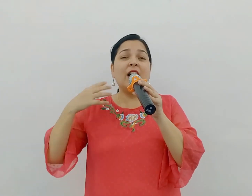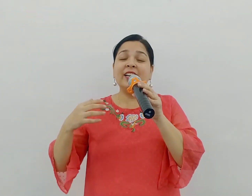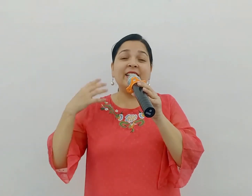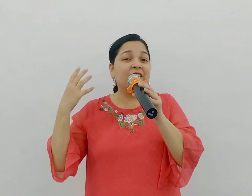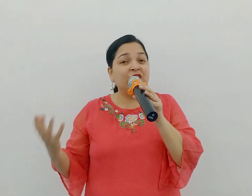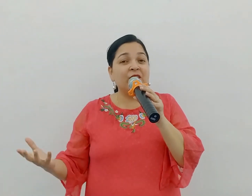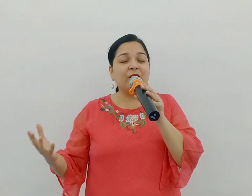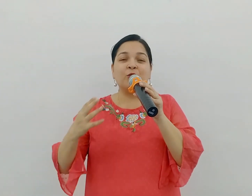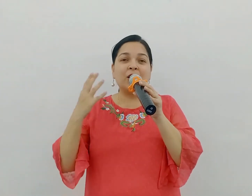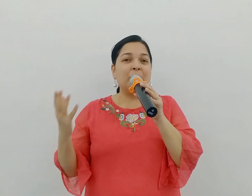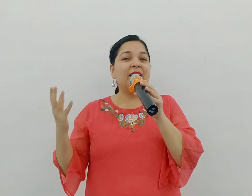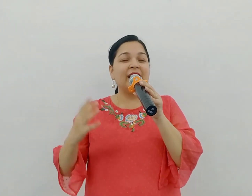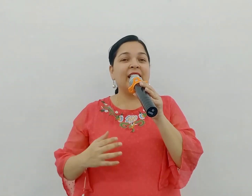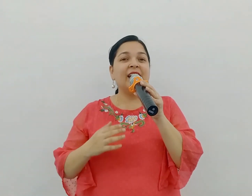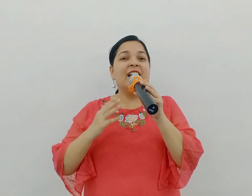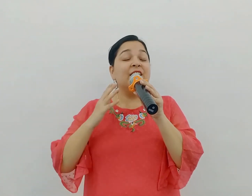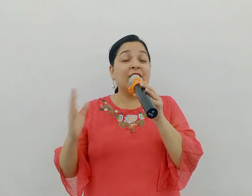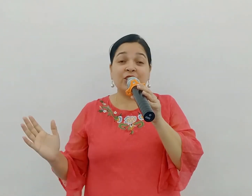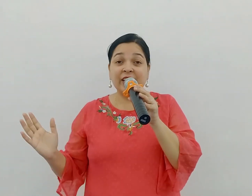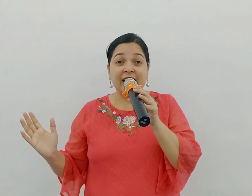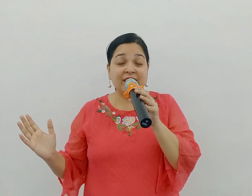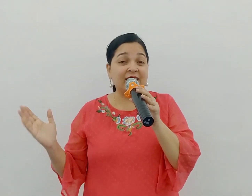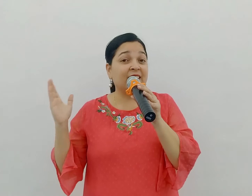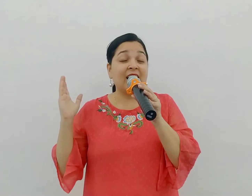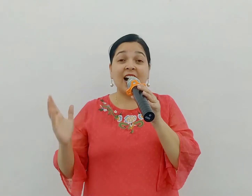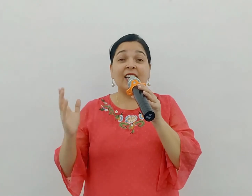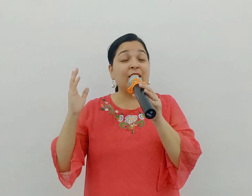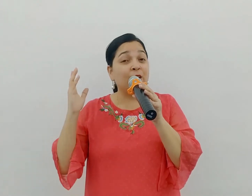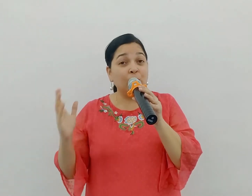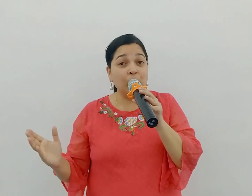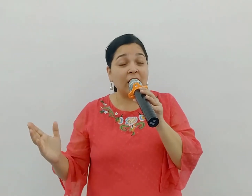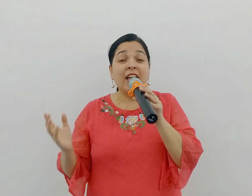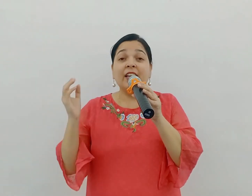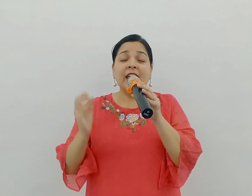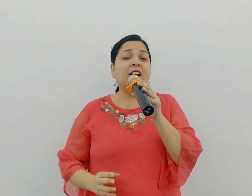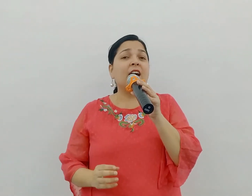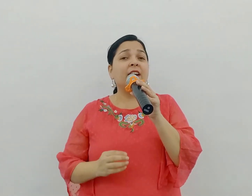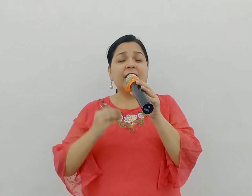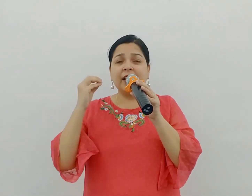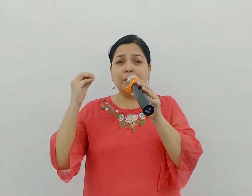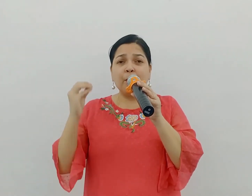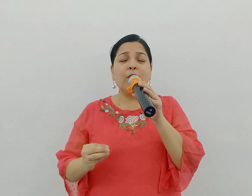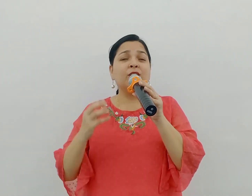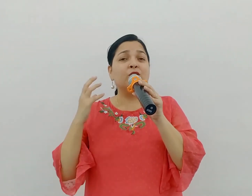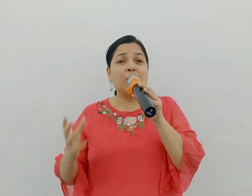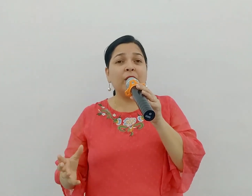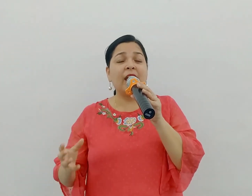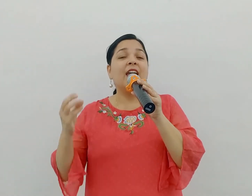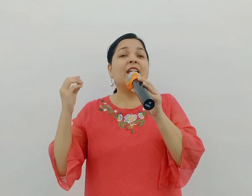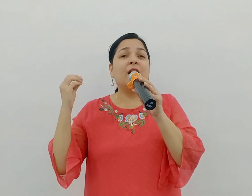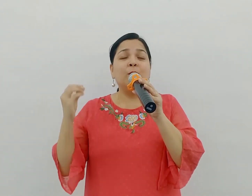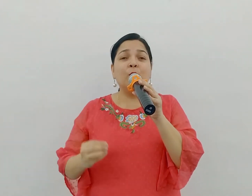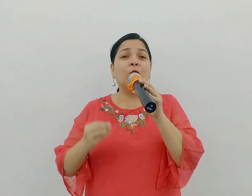वो अनंत जीवन जो कभी नहीं नष्ट किया जा सकता। हालेलुया। यही कारण है कि ये बहुत